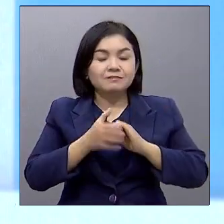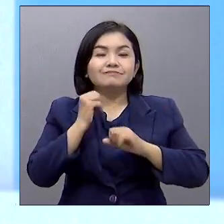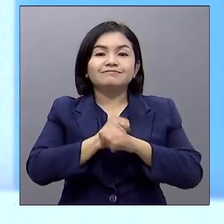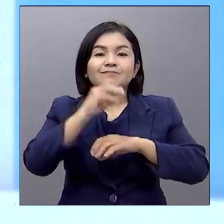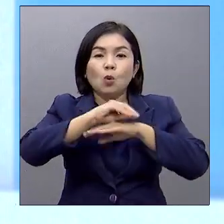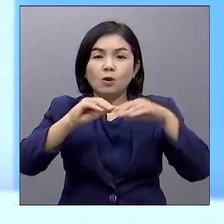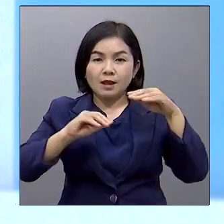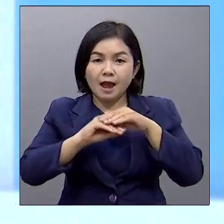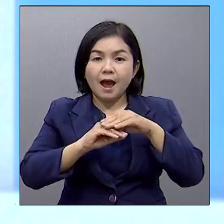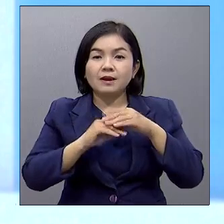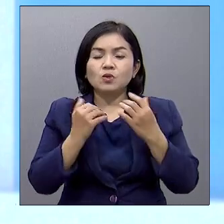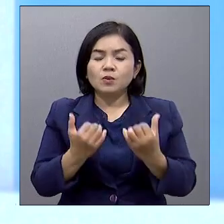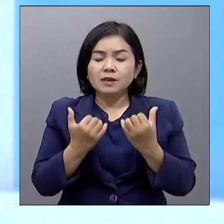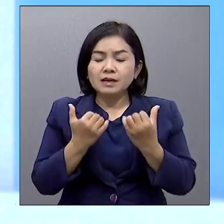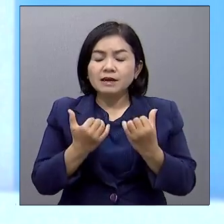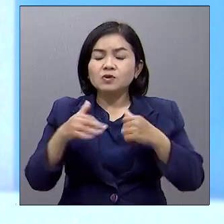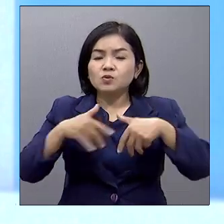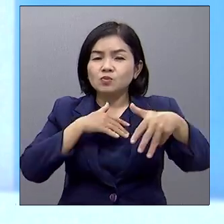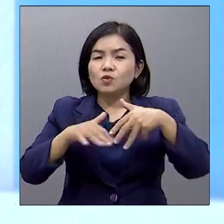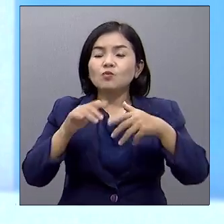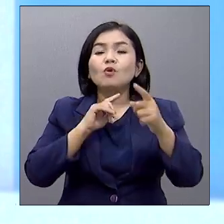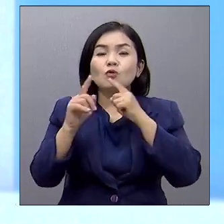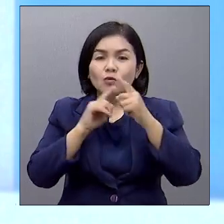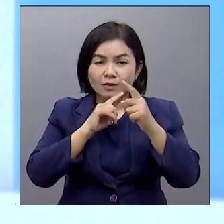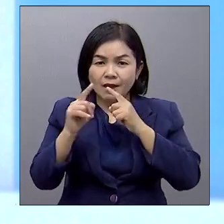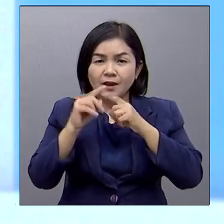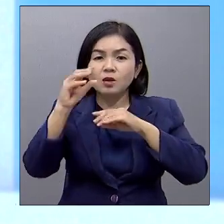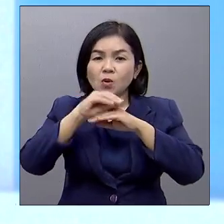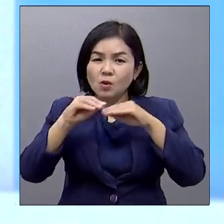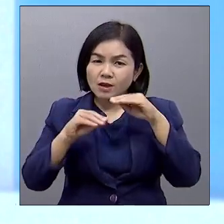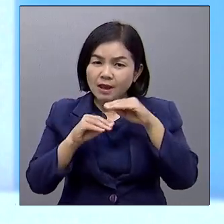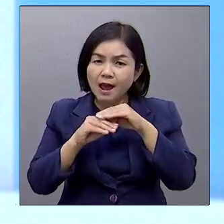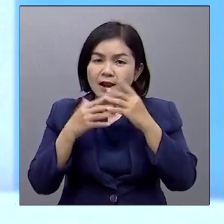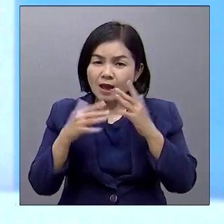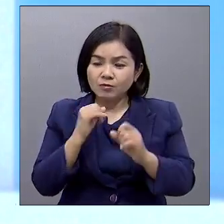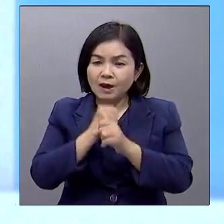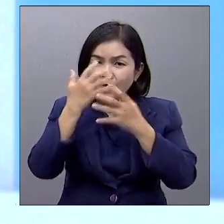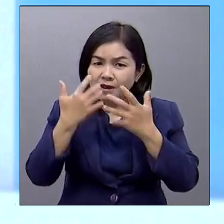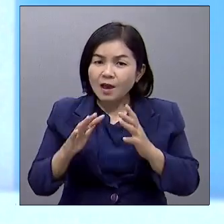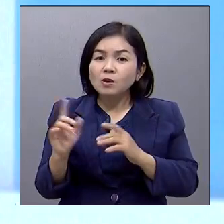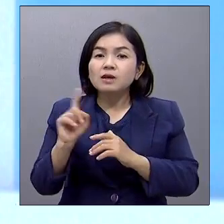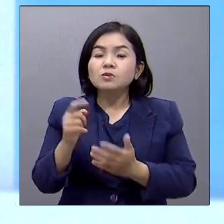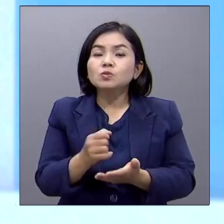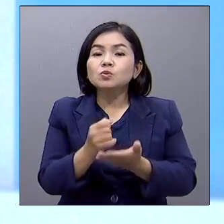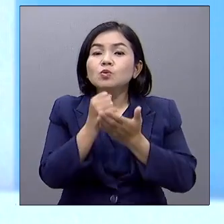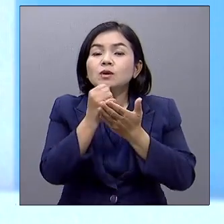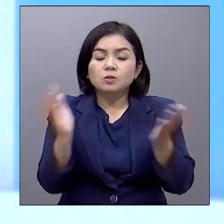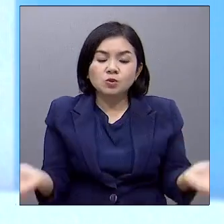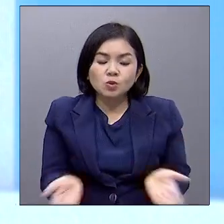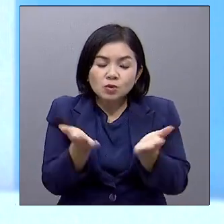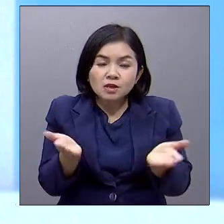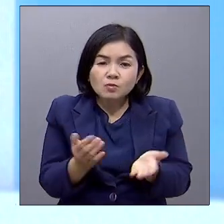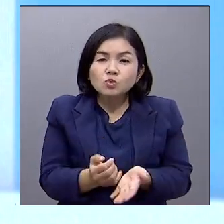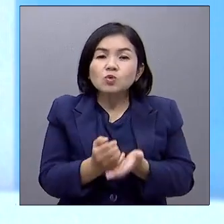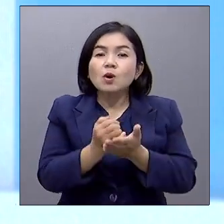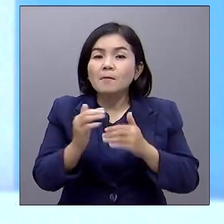ขึมาดังนั้ 1918 จะชคผชมมารมพูคุยกค่ว่าโคงการนี้เมื่เกิดขึมาแล้วจะสามารถช่วยส่งเสริมพัฒนาการของน้ ๆ